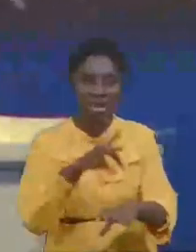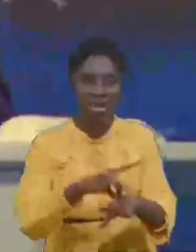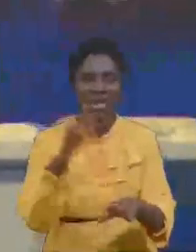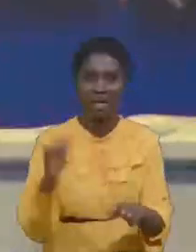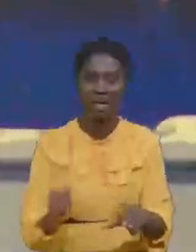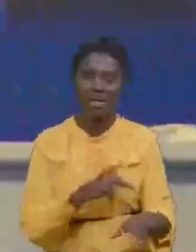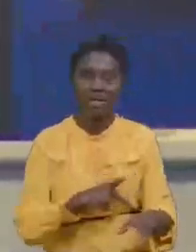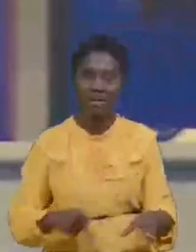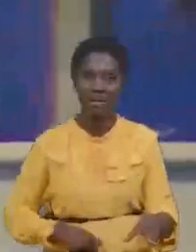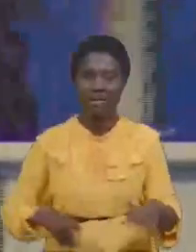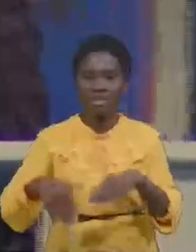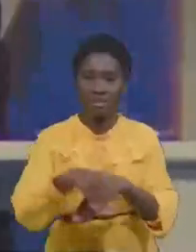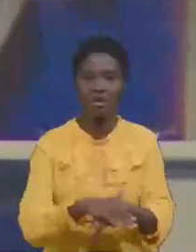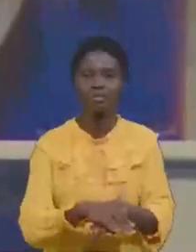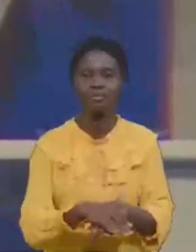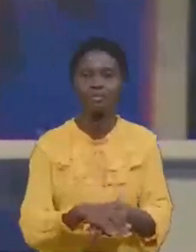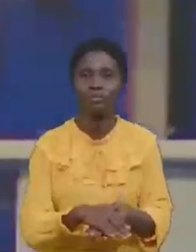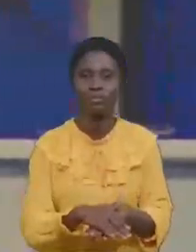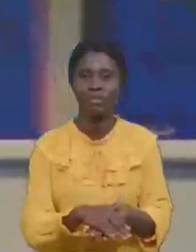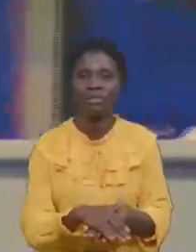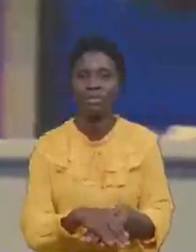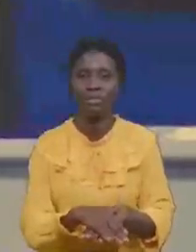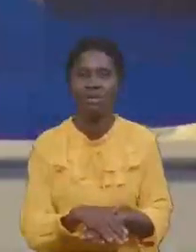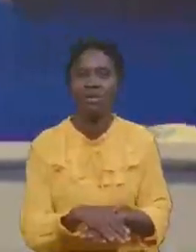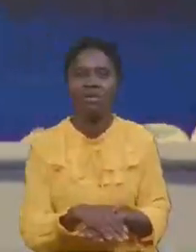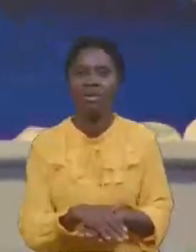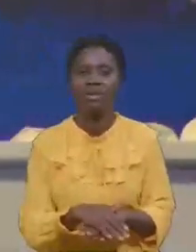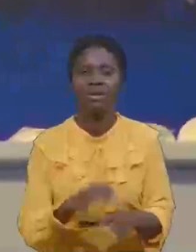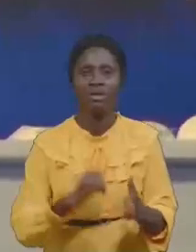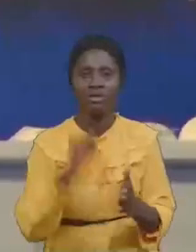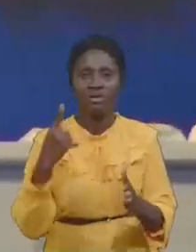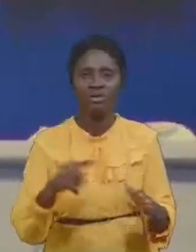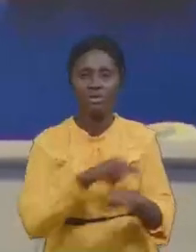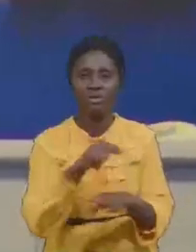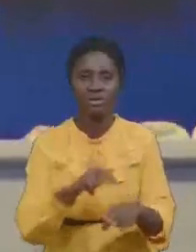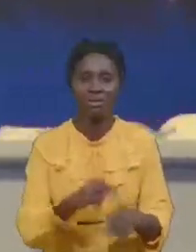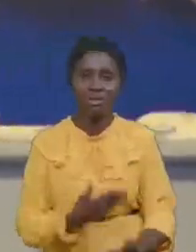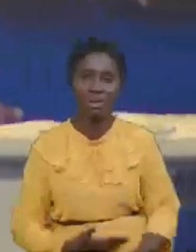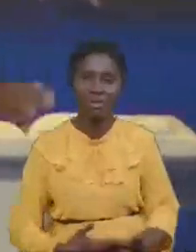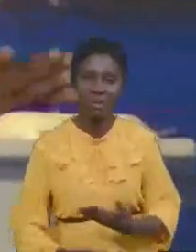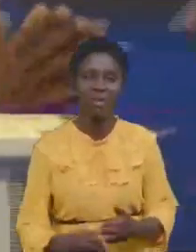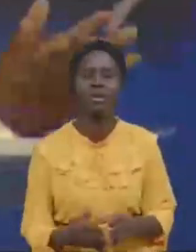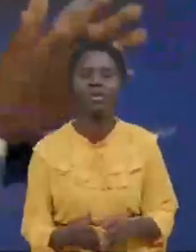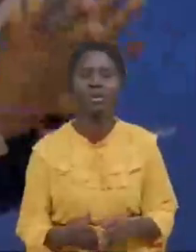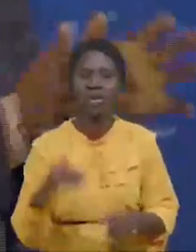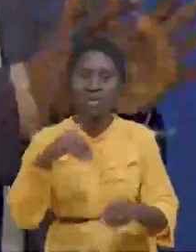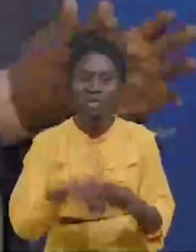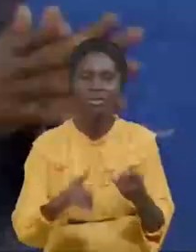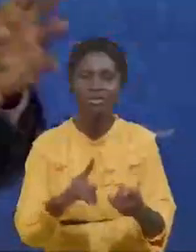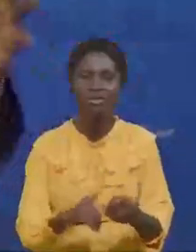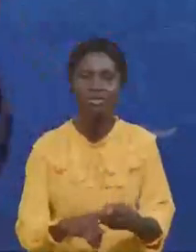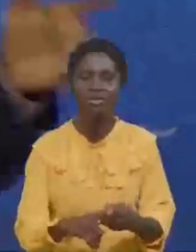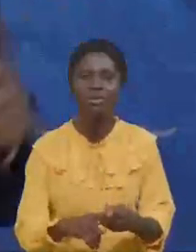vous avez la naissance naturelle, c'est la naissance naturelle dans un